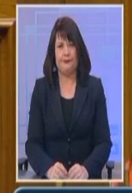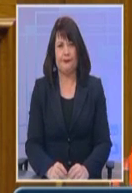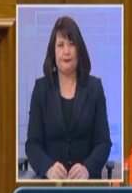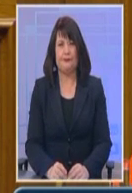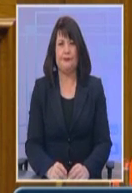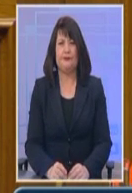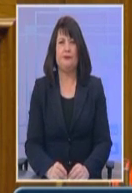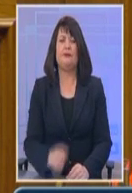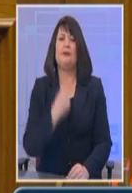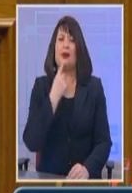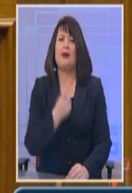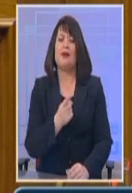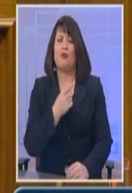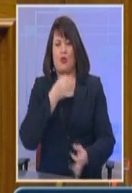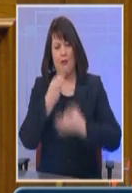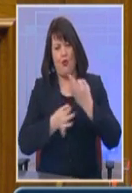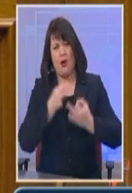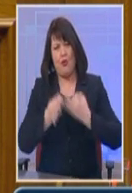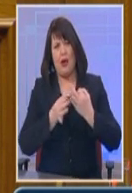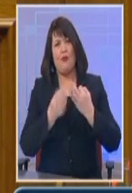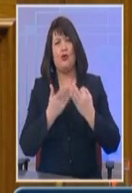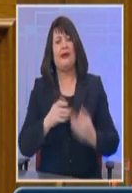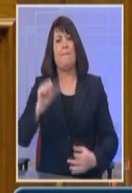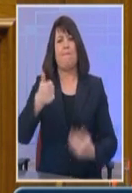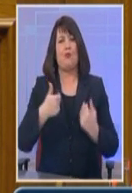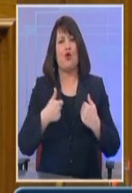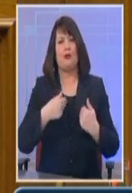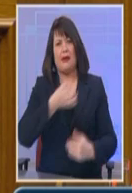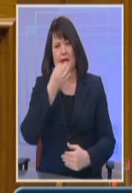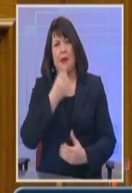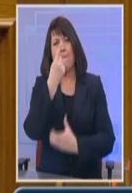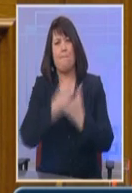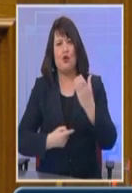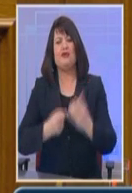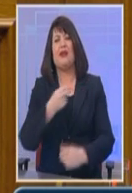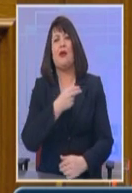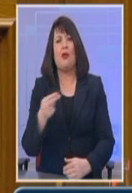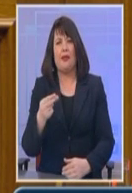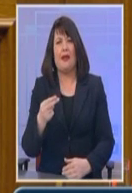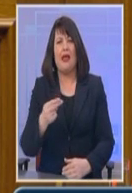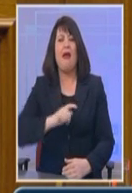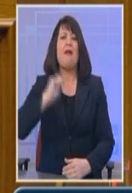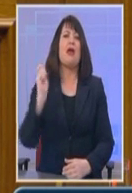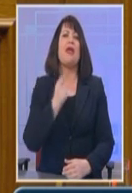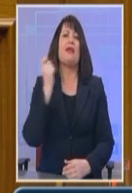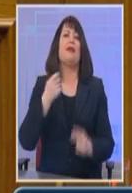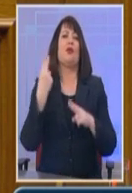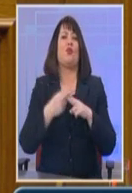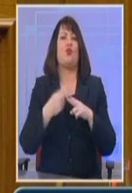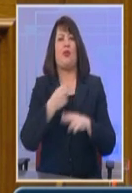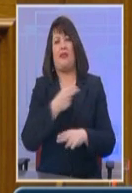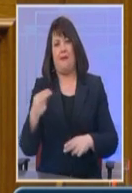Και για να βάλω τα πράγματα στη θέση τους, είμαι η πρώτη που είπα ότι το προσφυγικό είναι ένα εθνική σημασία